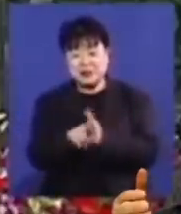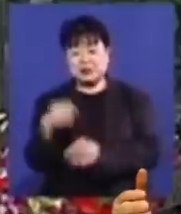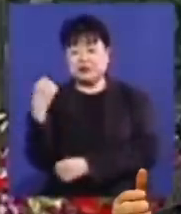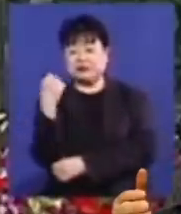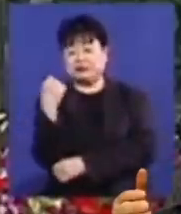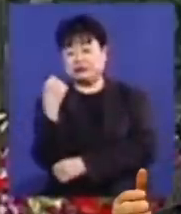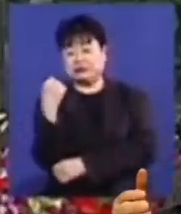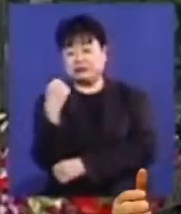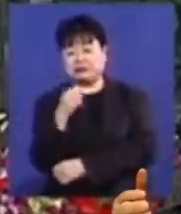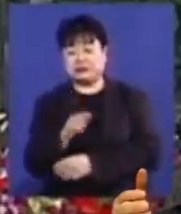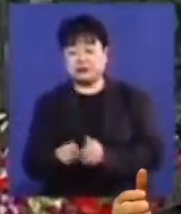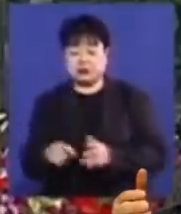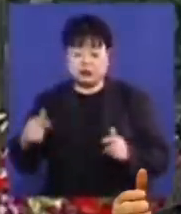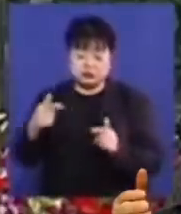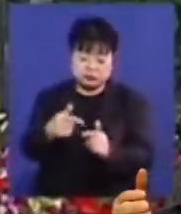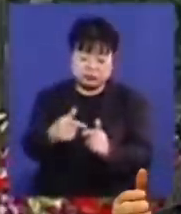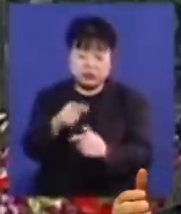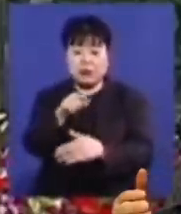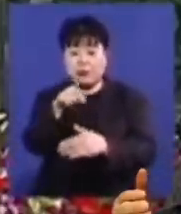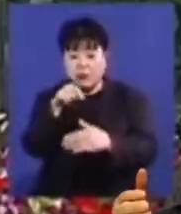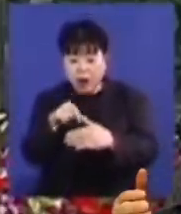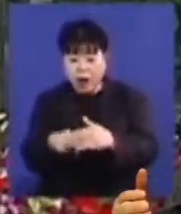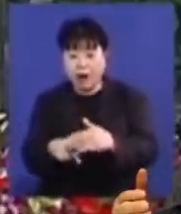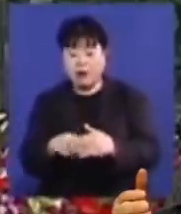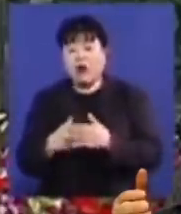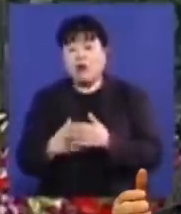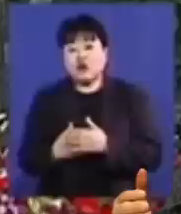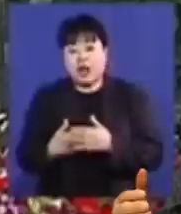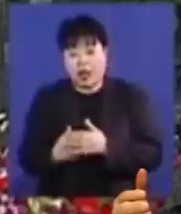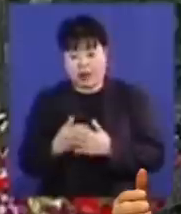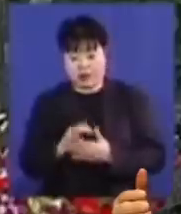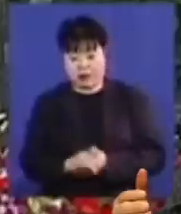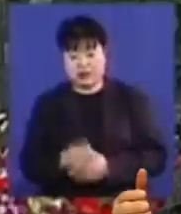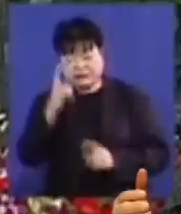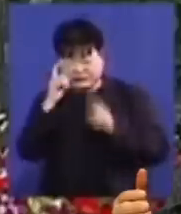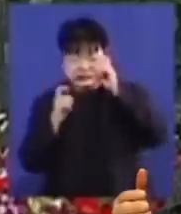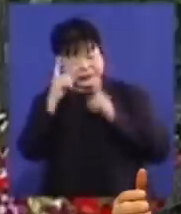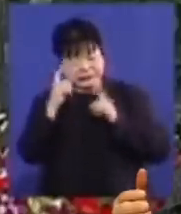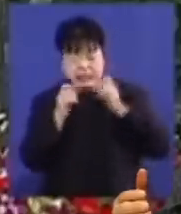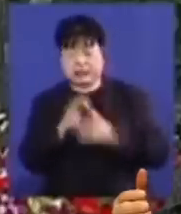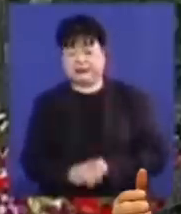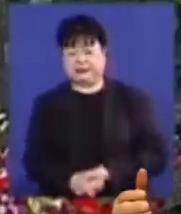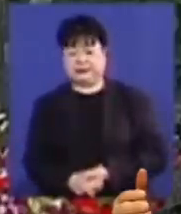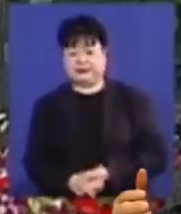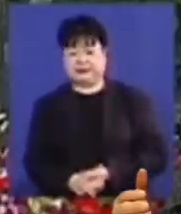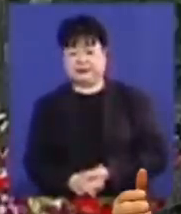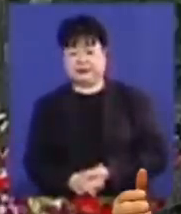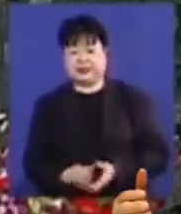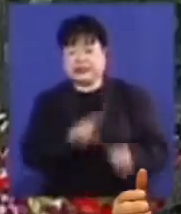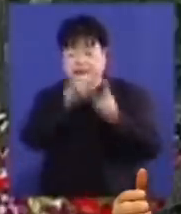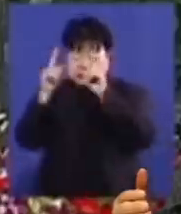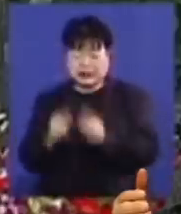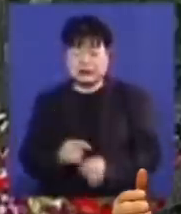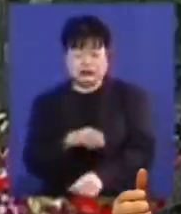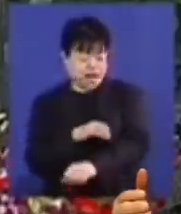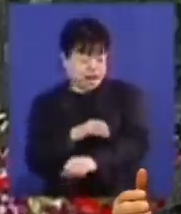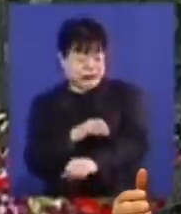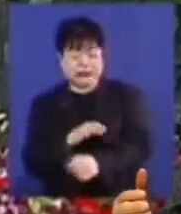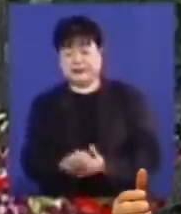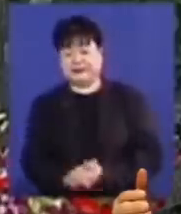흔들리고 식어지면 마음도 불안해지고 짜증이 나고 사는 것이 귀찮아지고